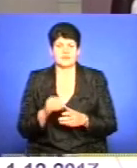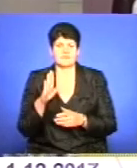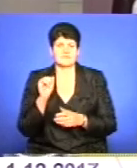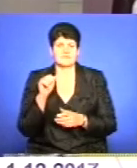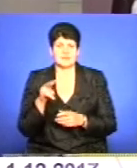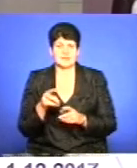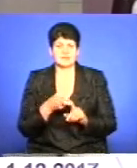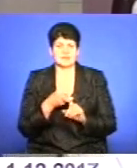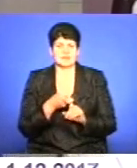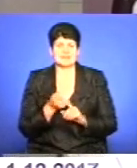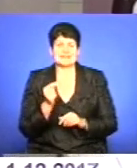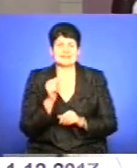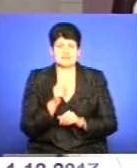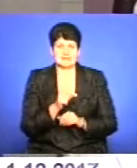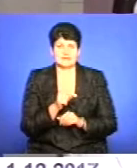ВІЛ-інфекції. Із них